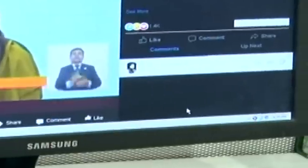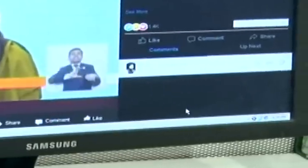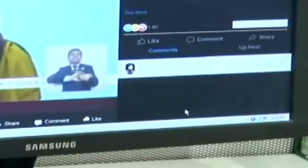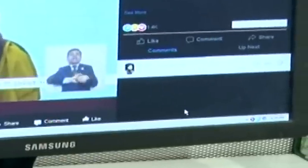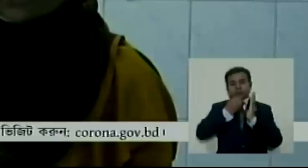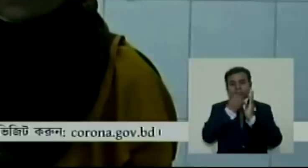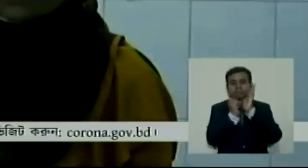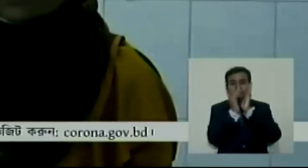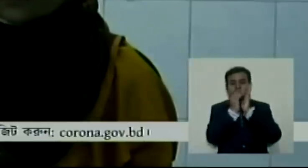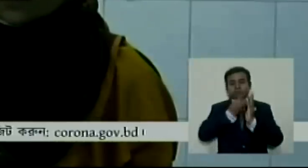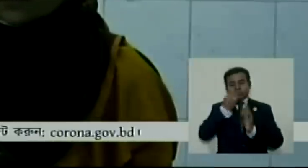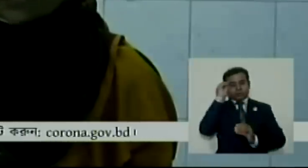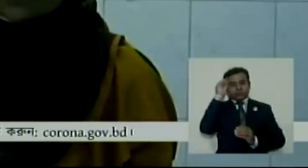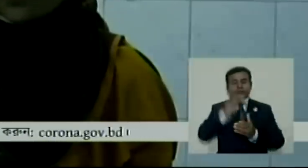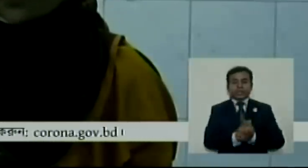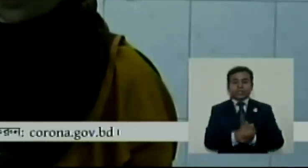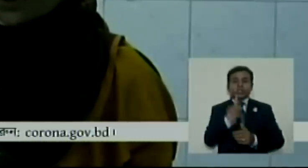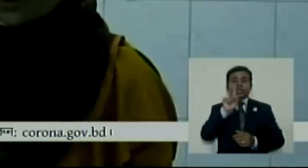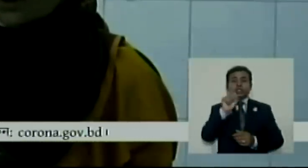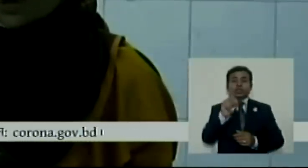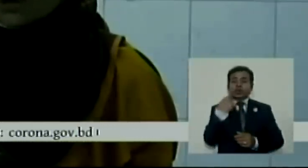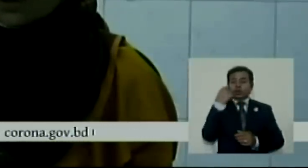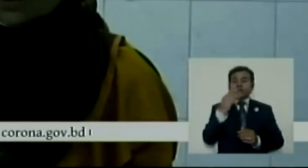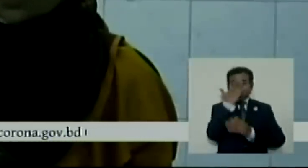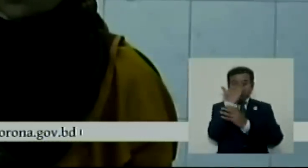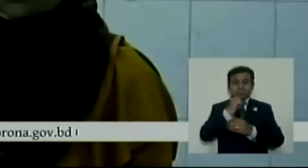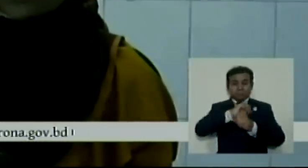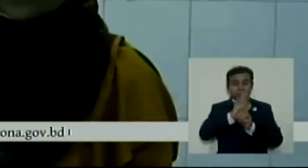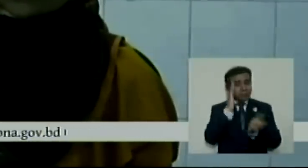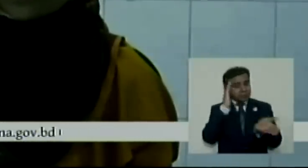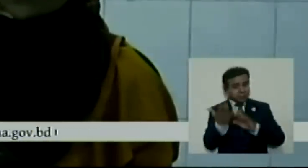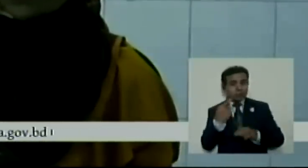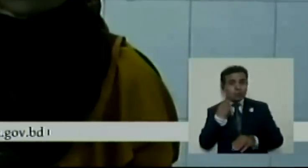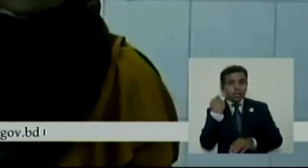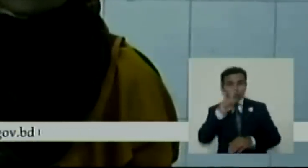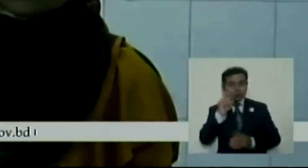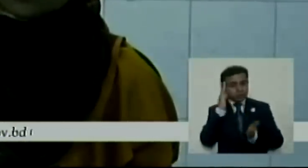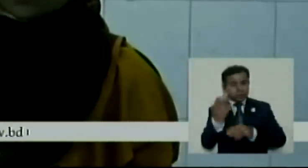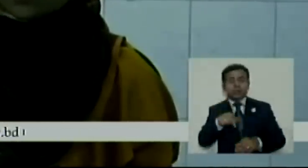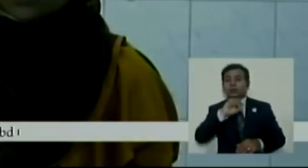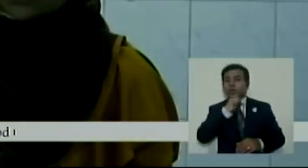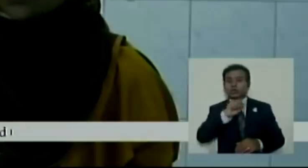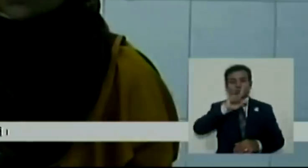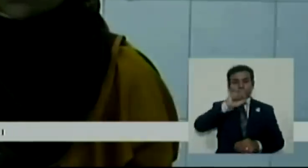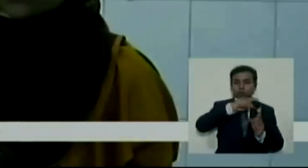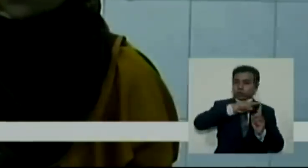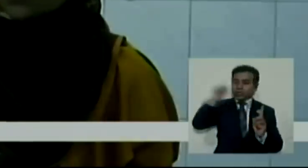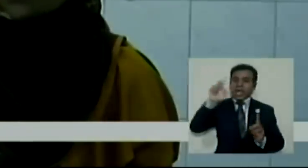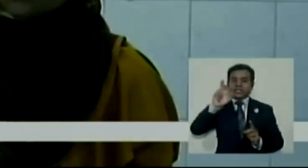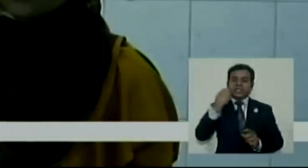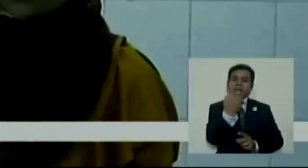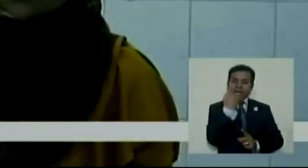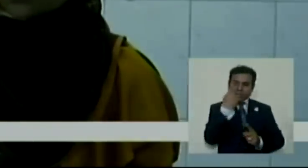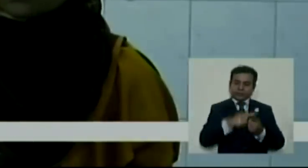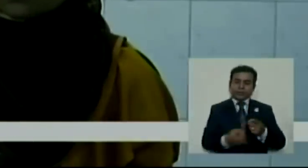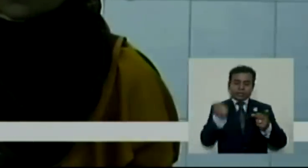মৃত্যুবরণ করলেন তাদের বয়স 70 থেকে 80 একজন, 61 থেকে 70 5